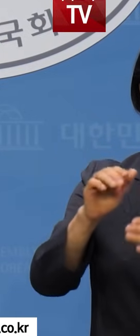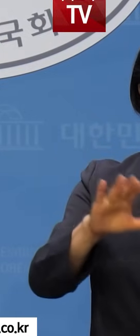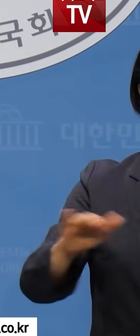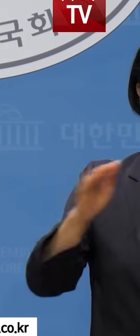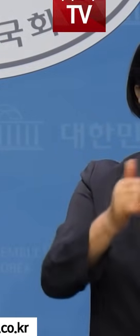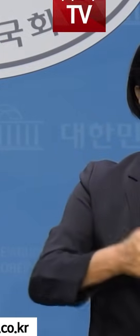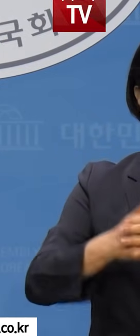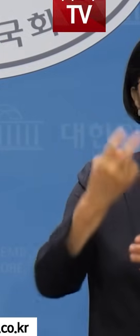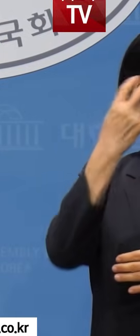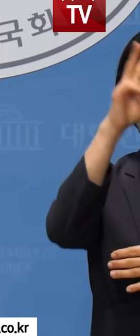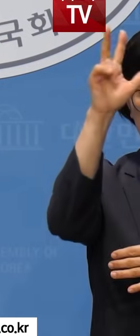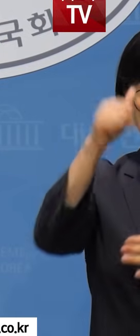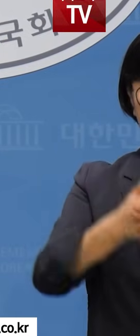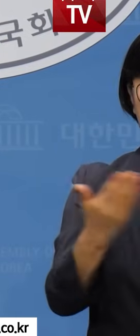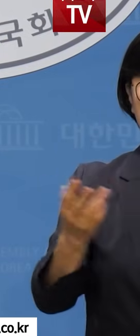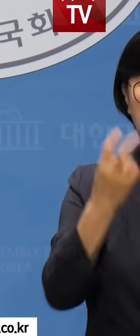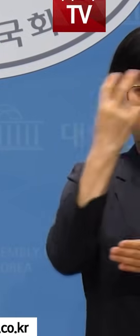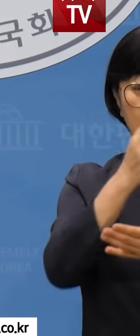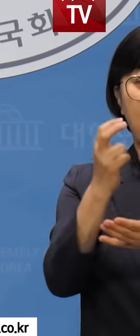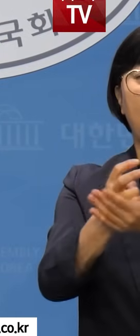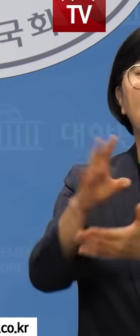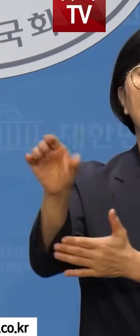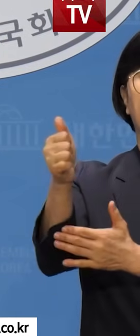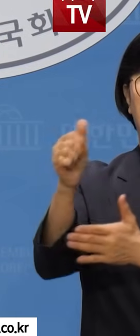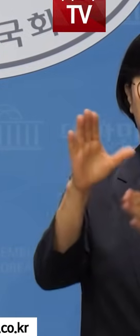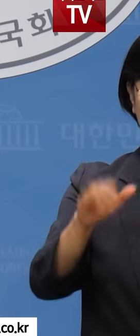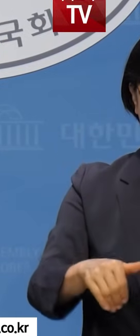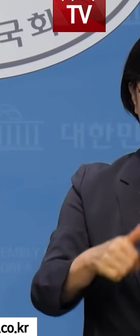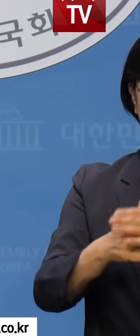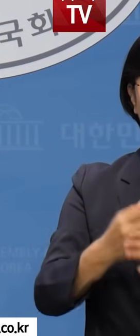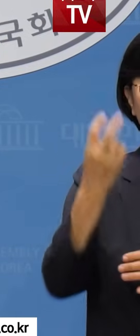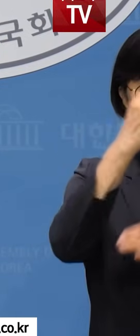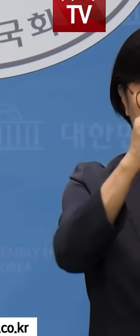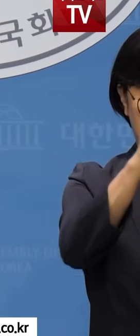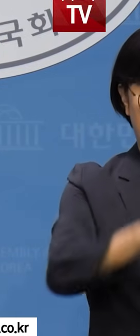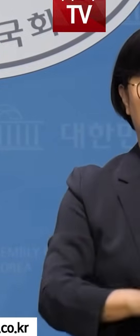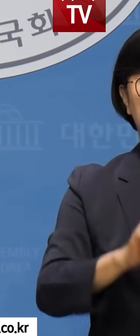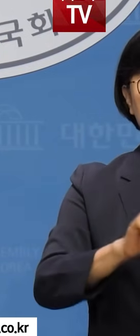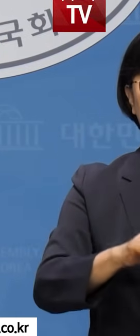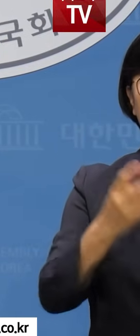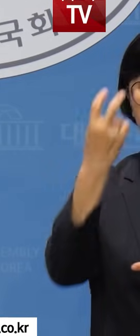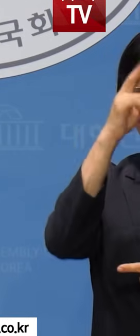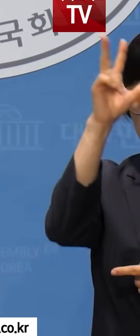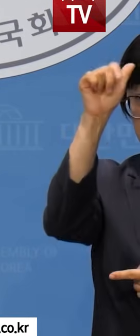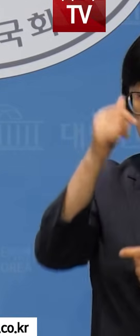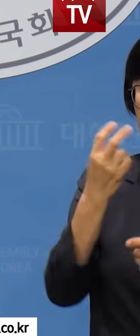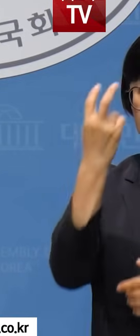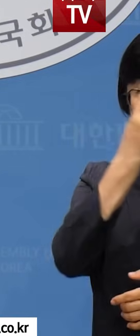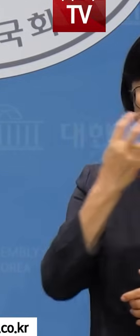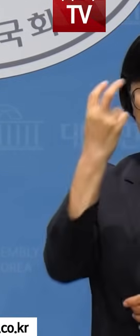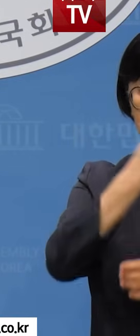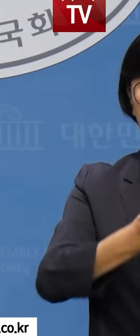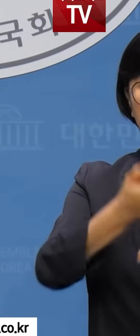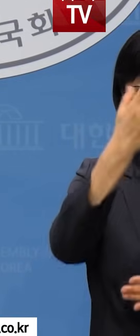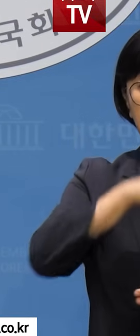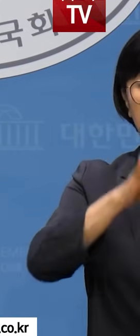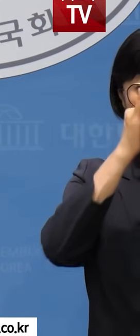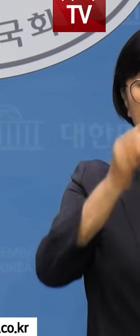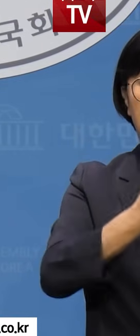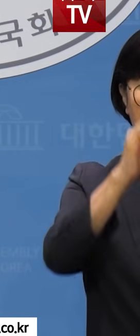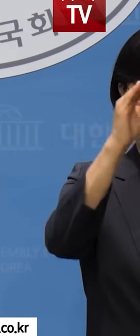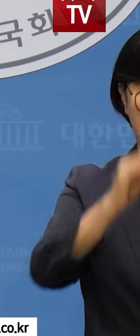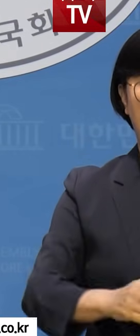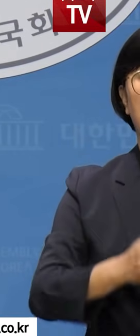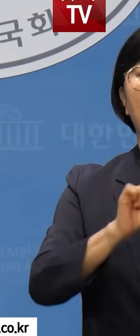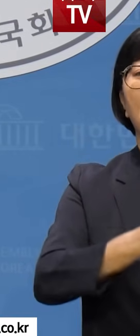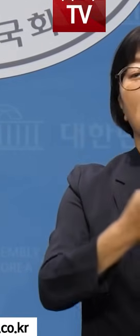당시 검찰의 직무를 감독하는 법무부 장관으로 수사 내용 중에 검찰 수사에 유리하다고 판단되는